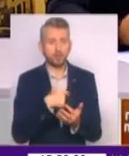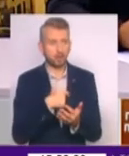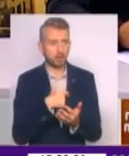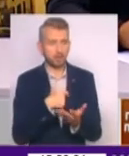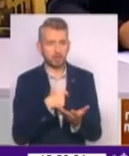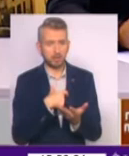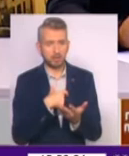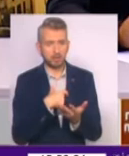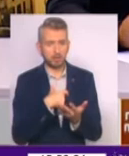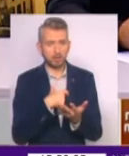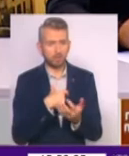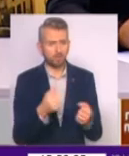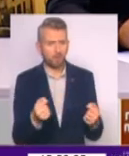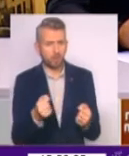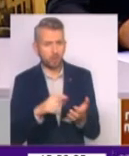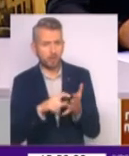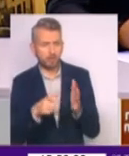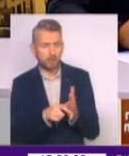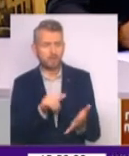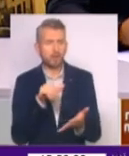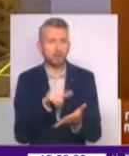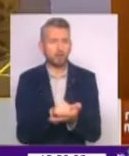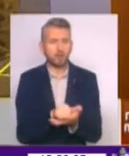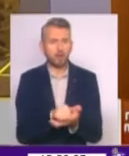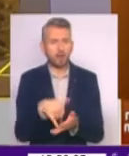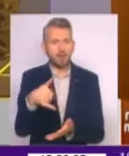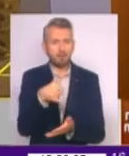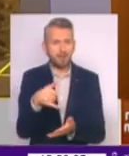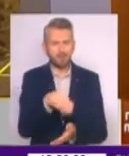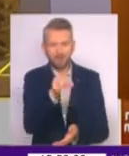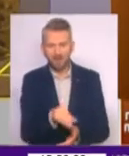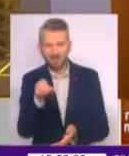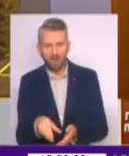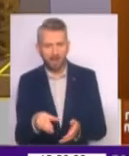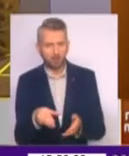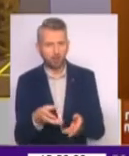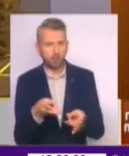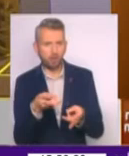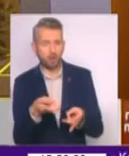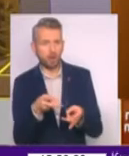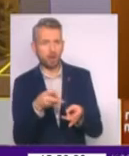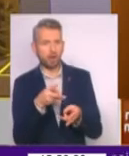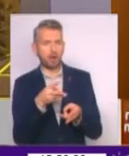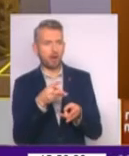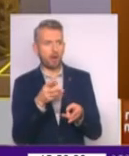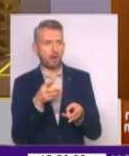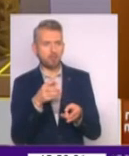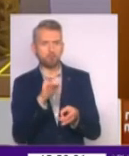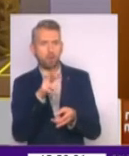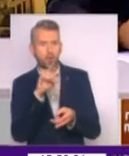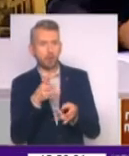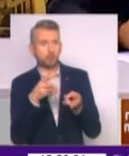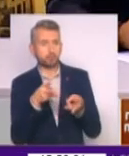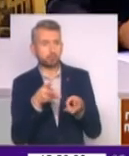квартирах, встановлюють масляні радіатори, угу, угу. Да, і встановлюють бойлери. Але це не вихід, ну, якась пенсіонерка, для неї